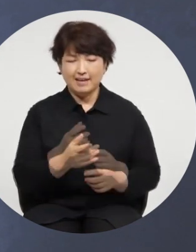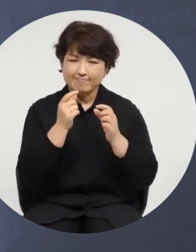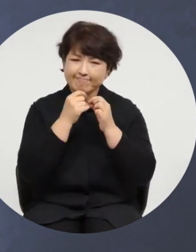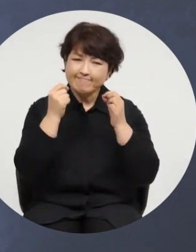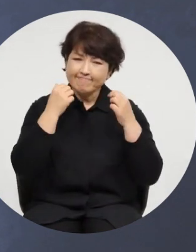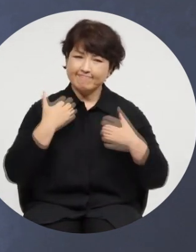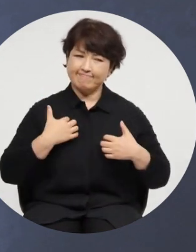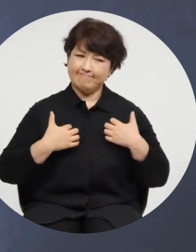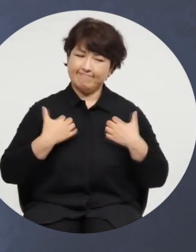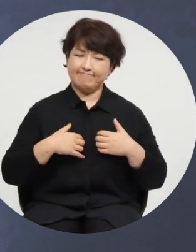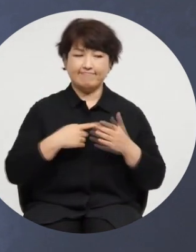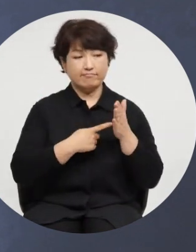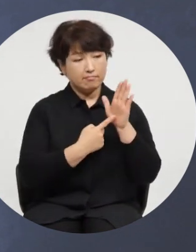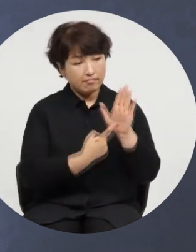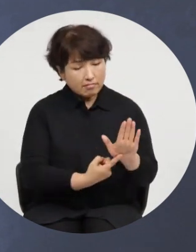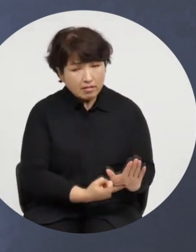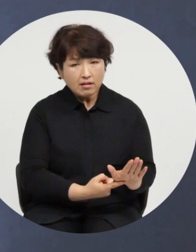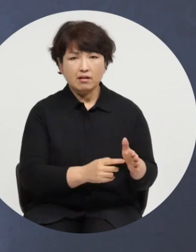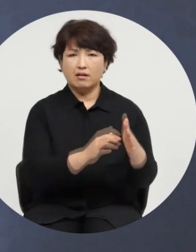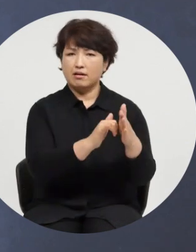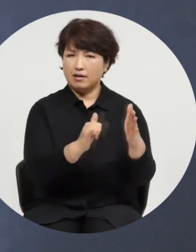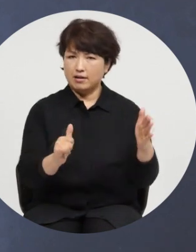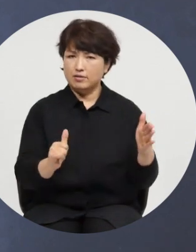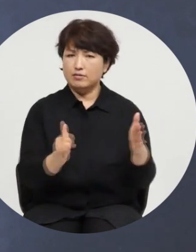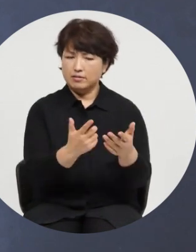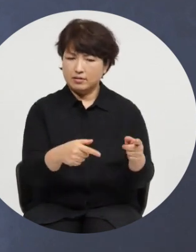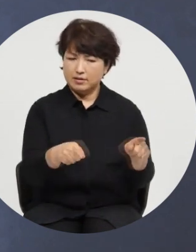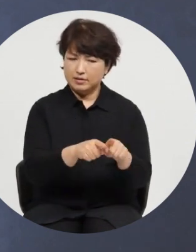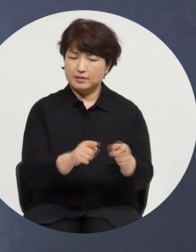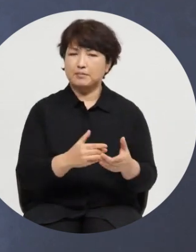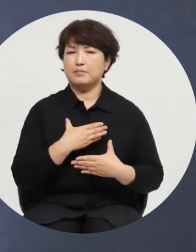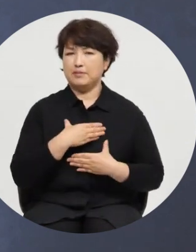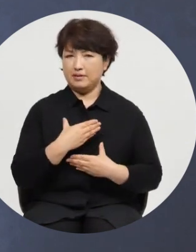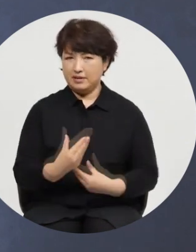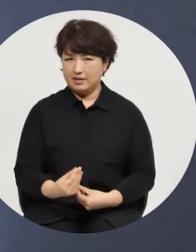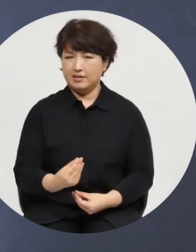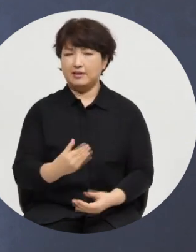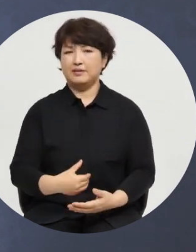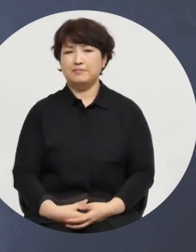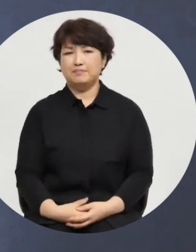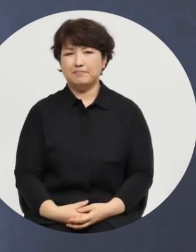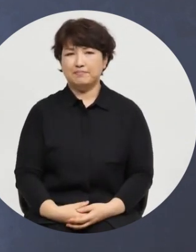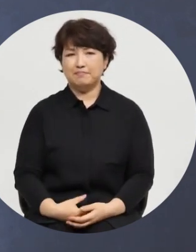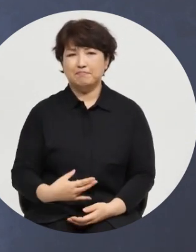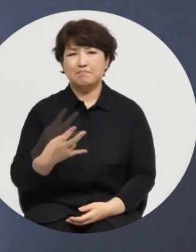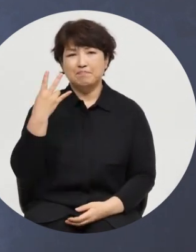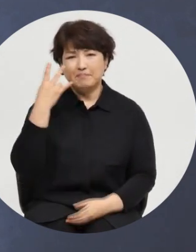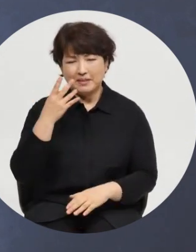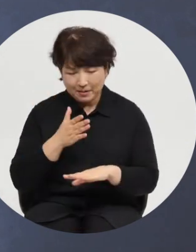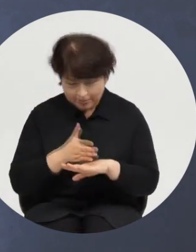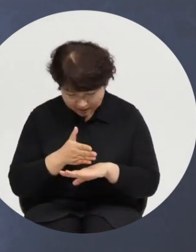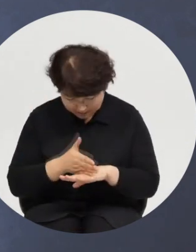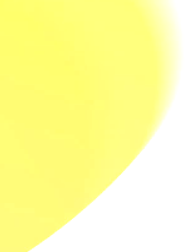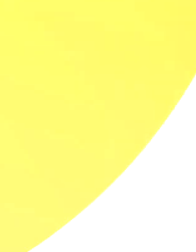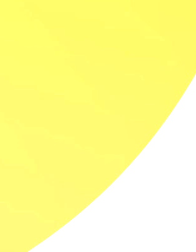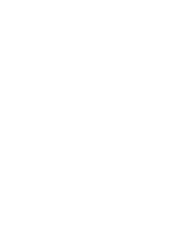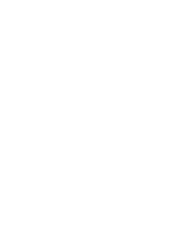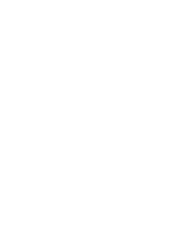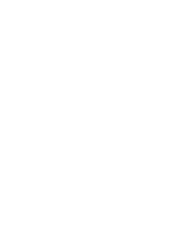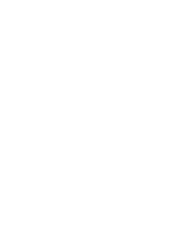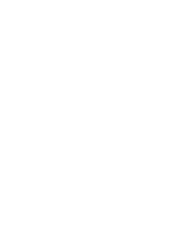명랑하게 얘기를 해줘야 온가족이 변화나 다 예 감사합니다 예